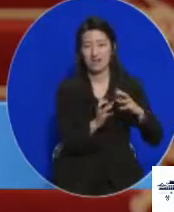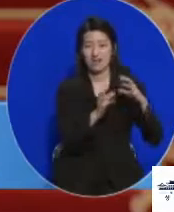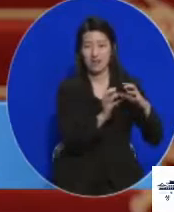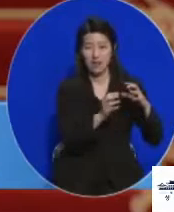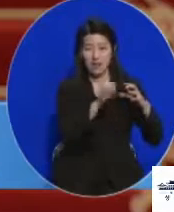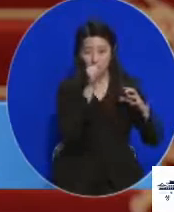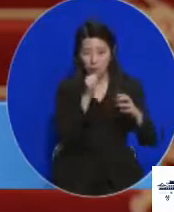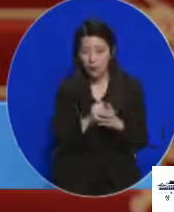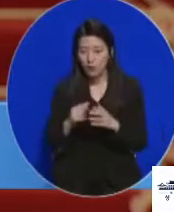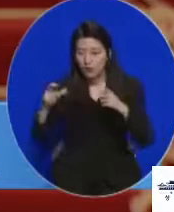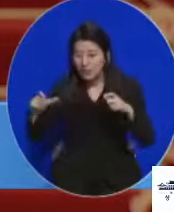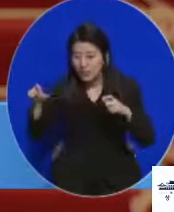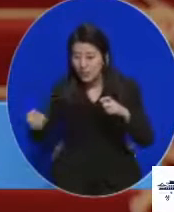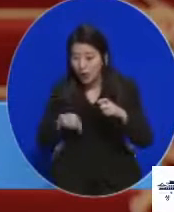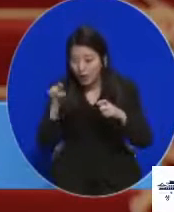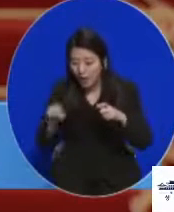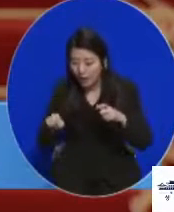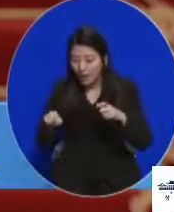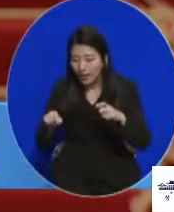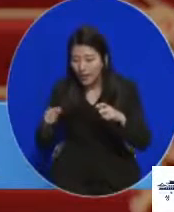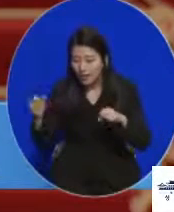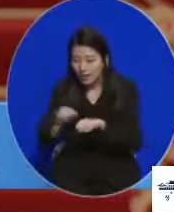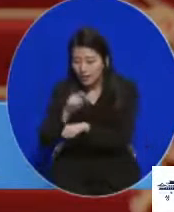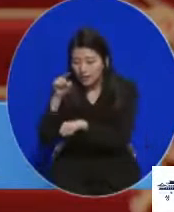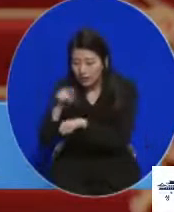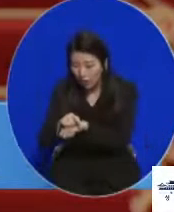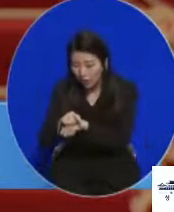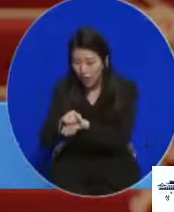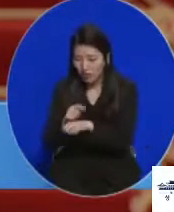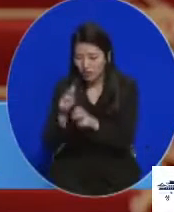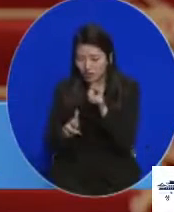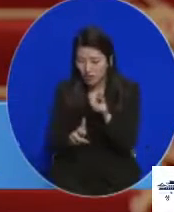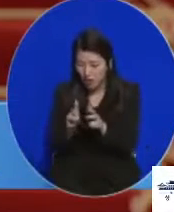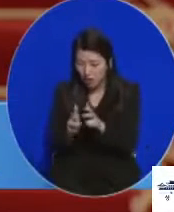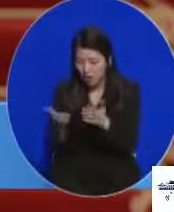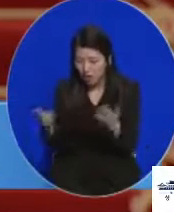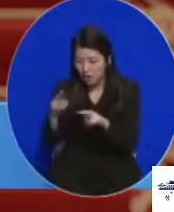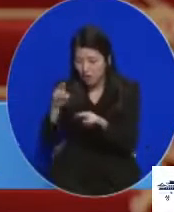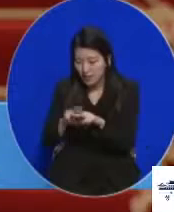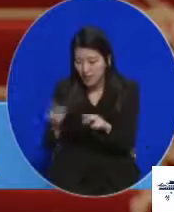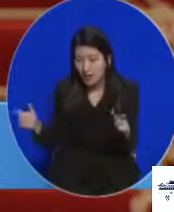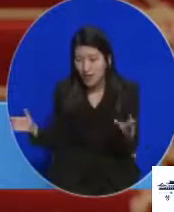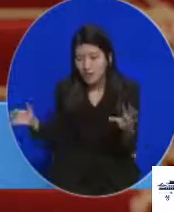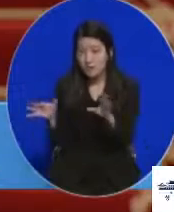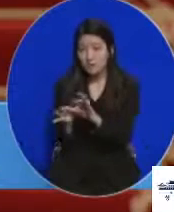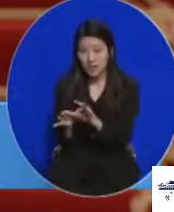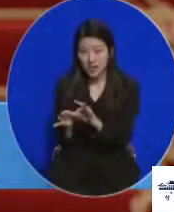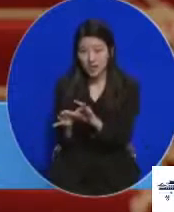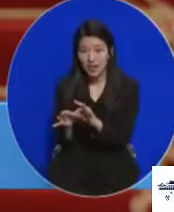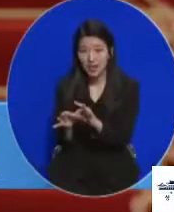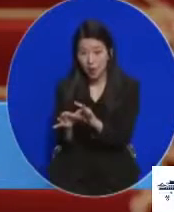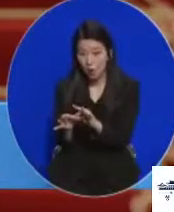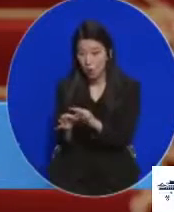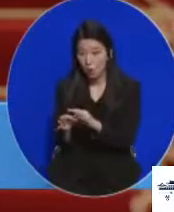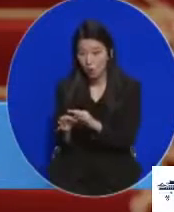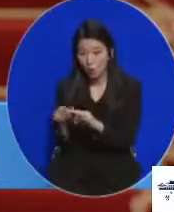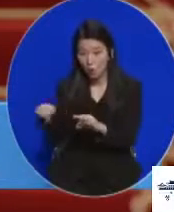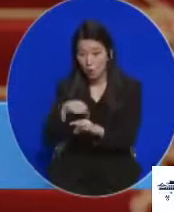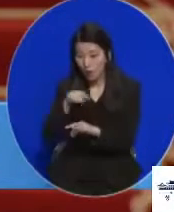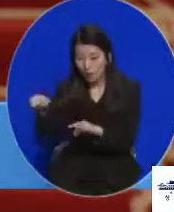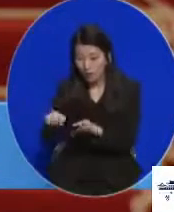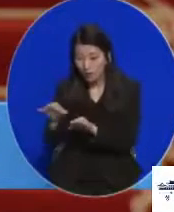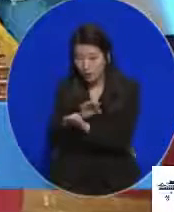0 기억 일자리는 어 전국으로 확산되어 전기차 첨단 소재 등 새로운 성장동력을